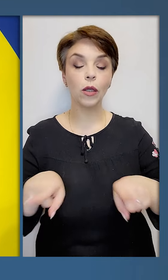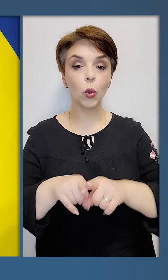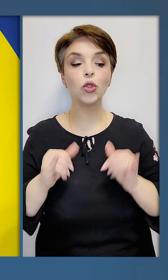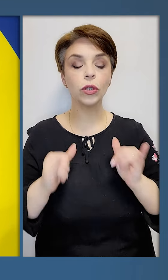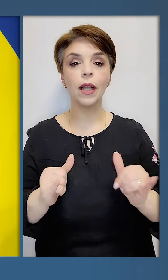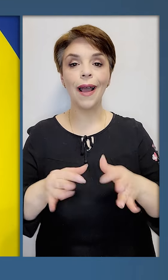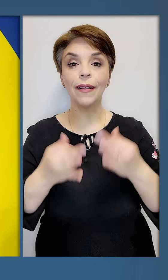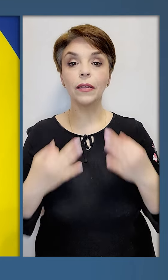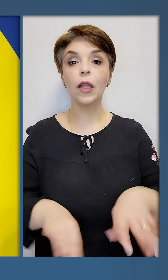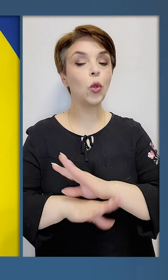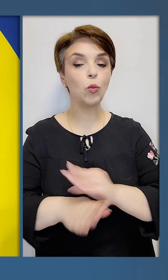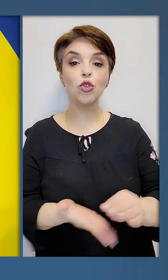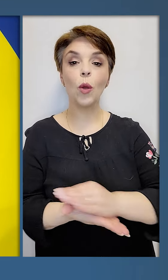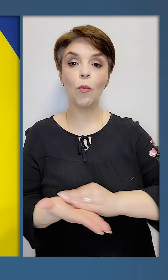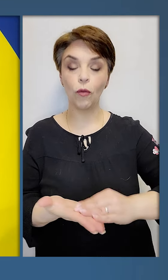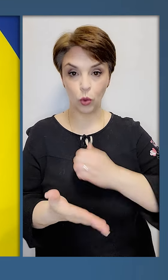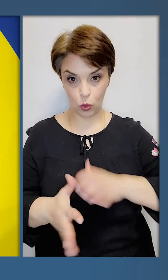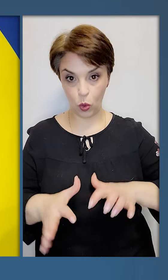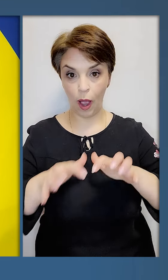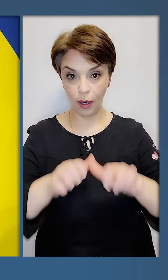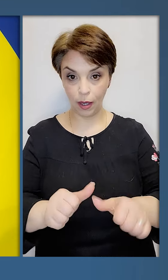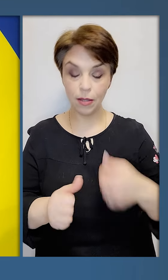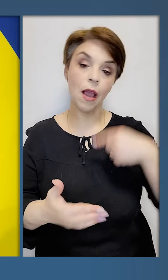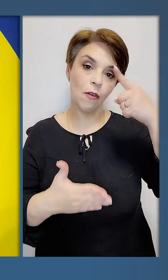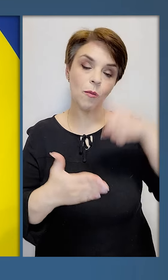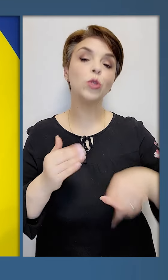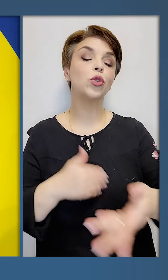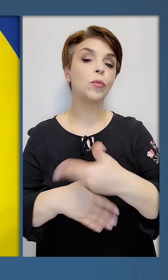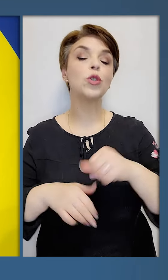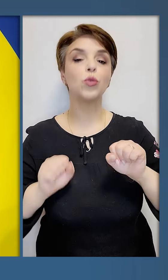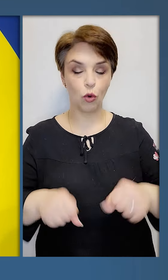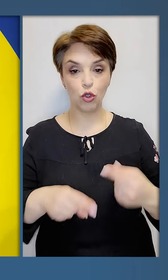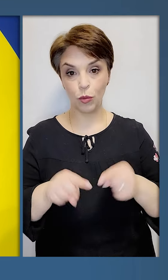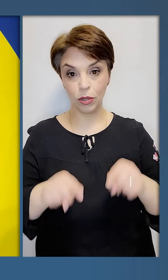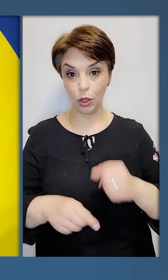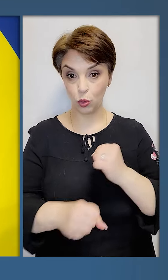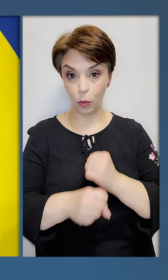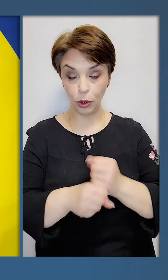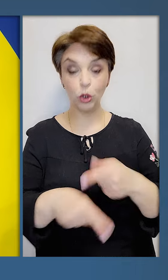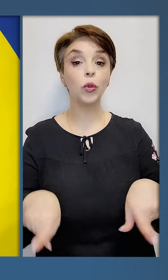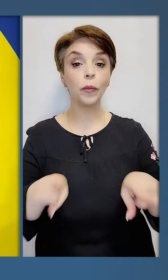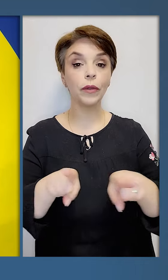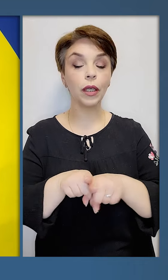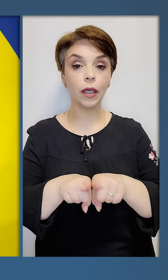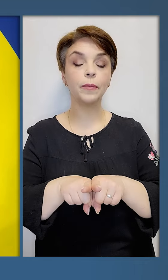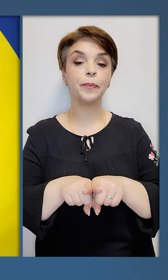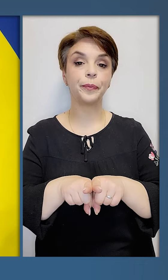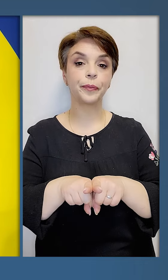також і для недопущення повторної агресії. Я впевнений, що ми зможемо це зробити, щоб такі